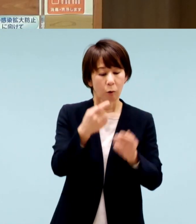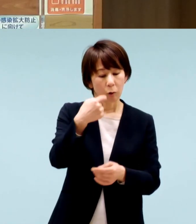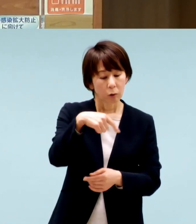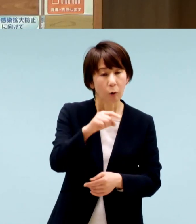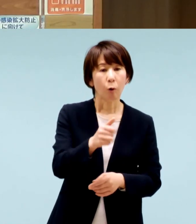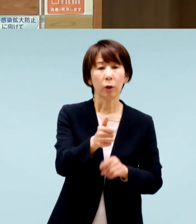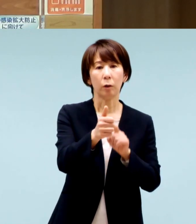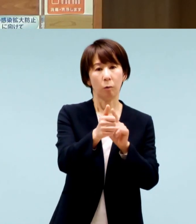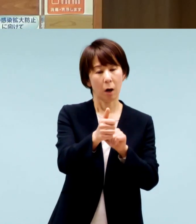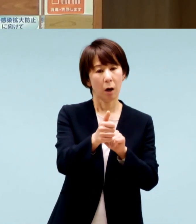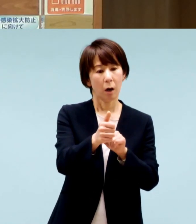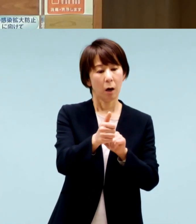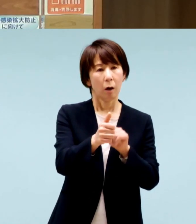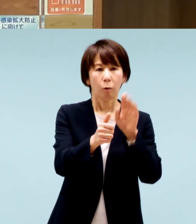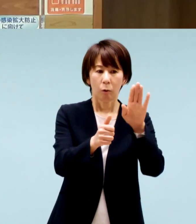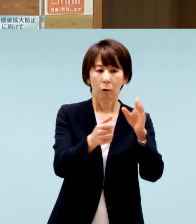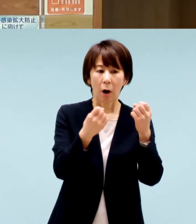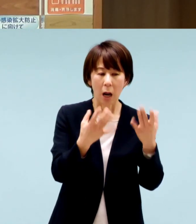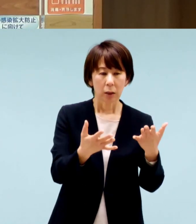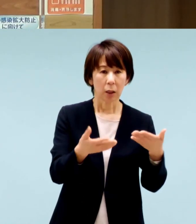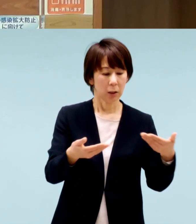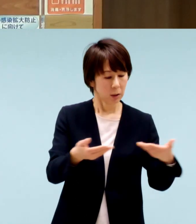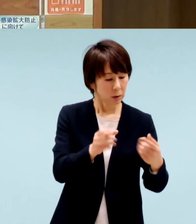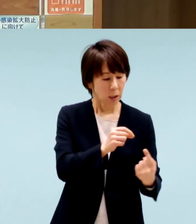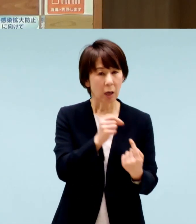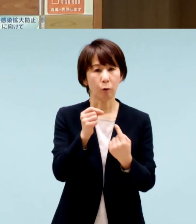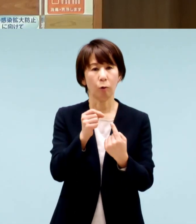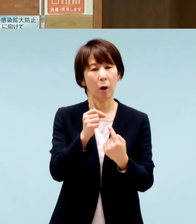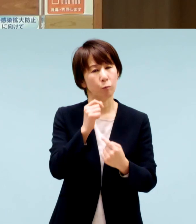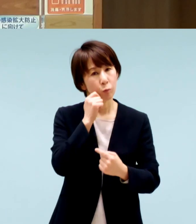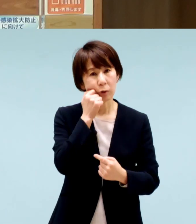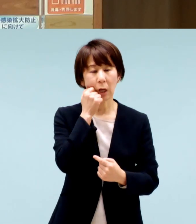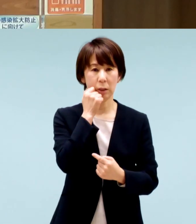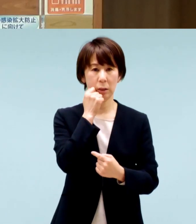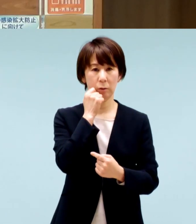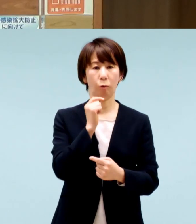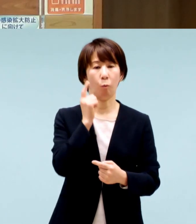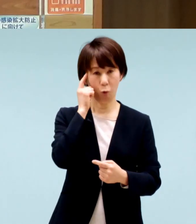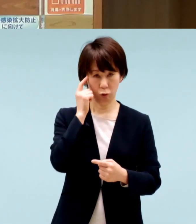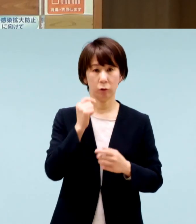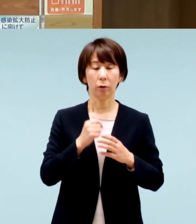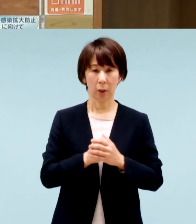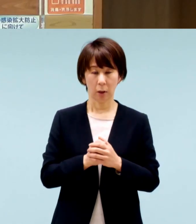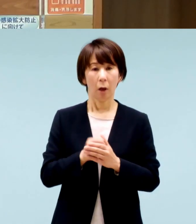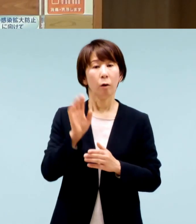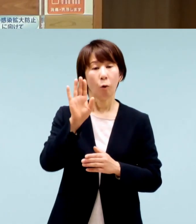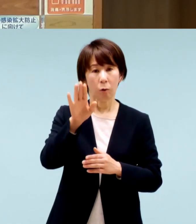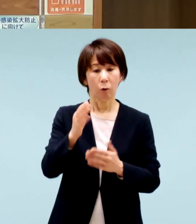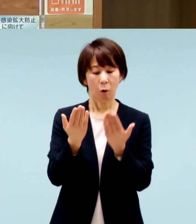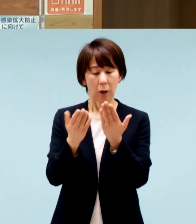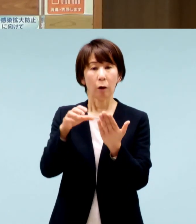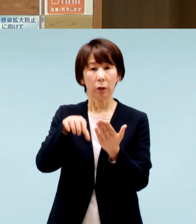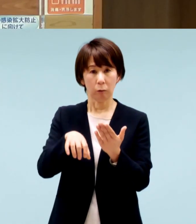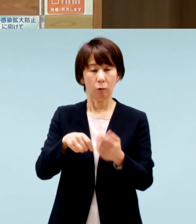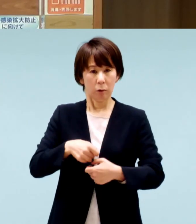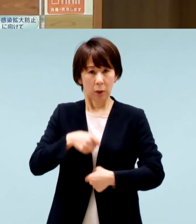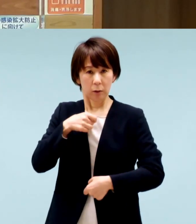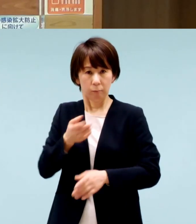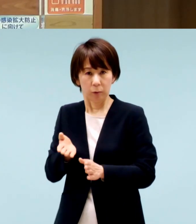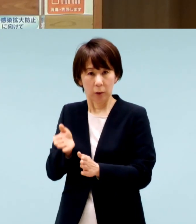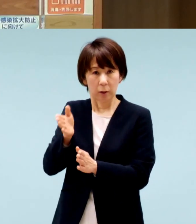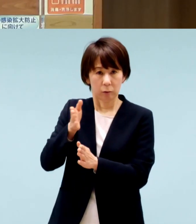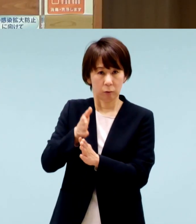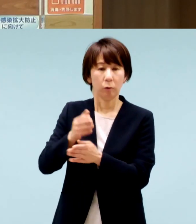困難職種でもあるのかなというふうに思うんですけれども、そういった意味でその今後その学院を適正に立て直していくっていう観点